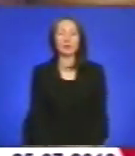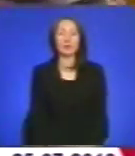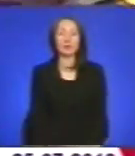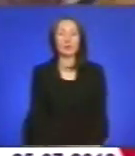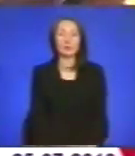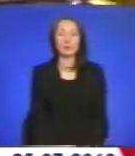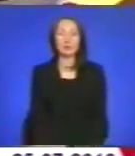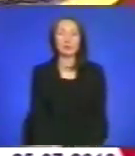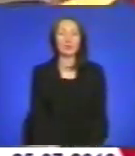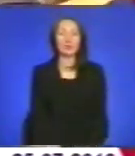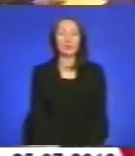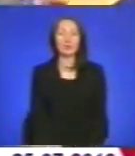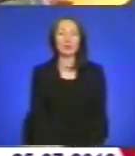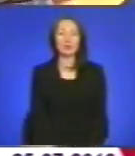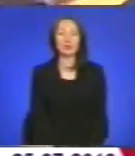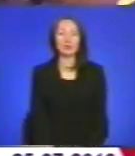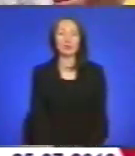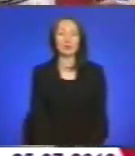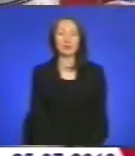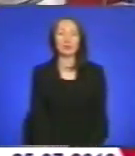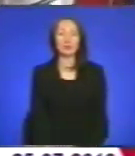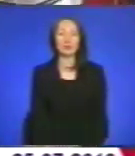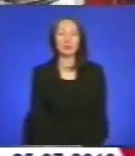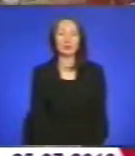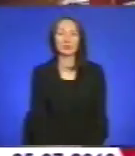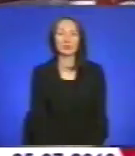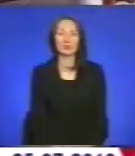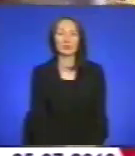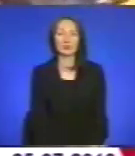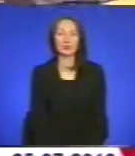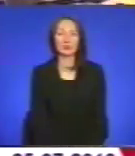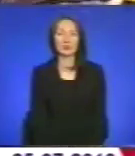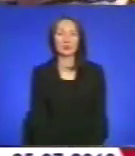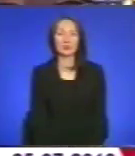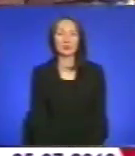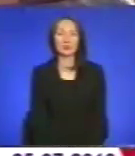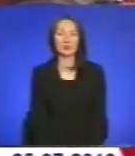begin. You say yes, I say no. You say